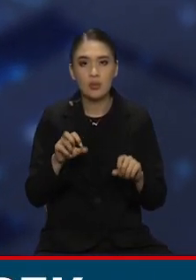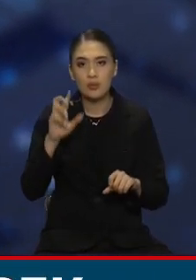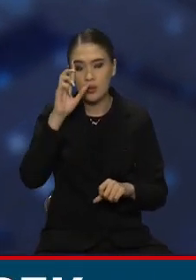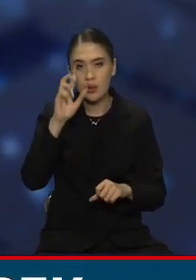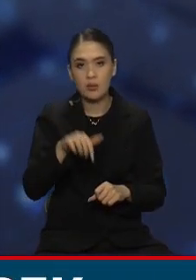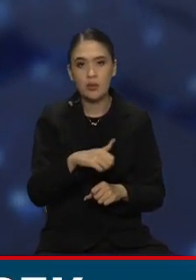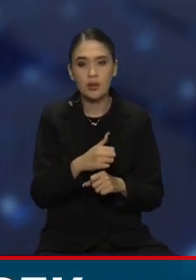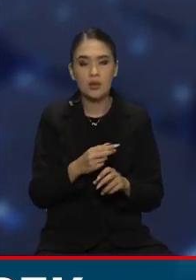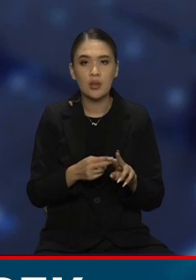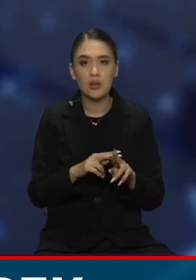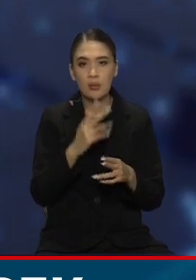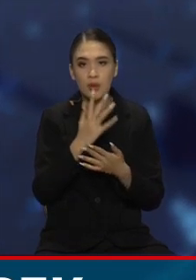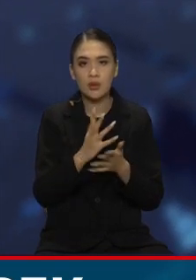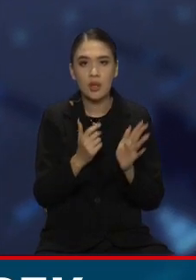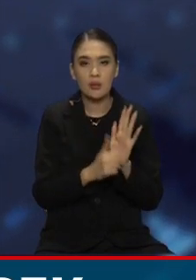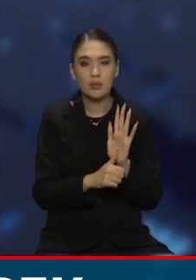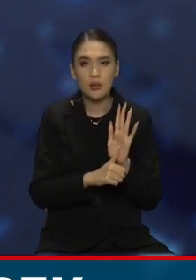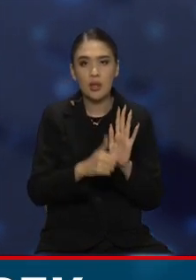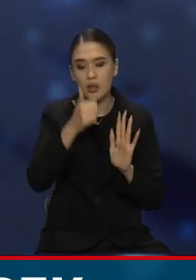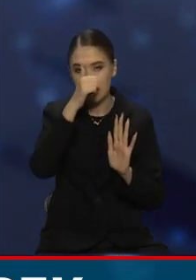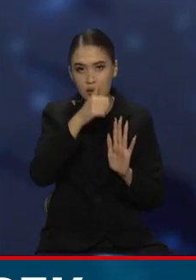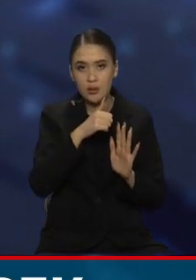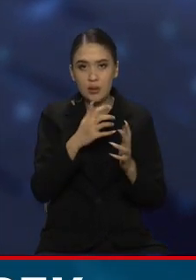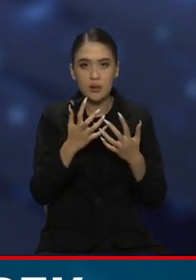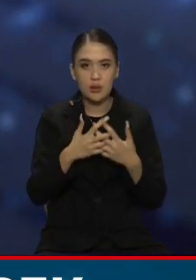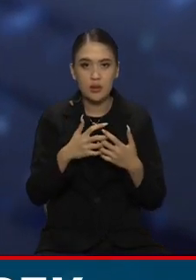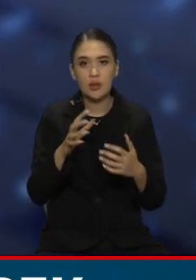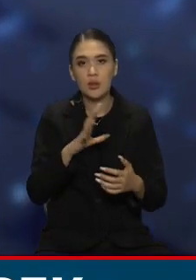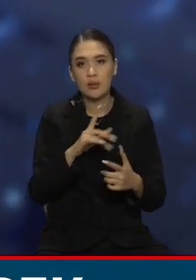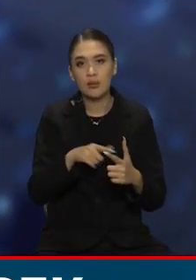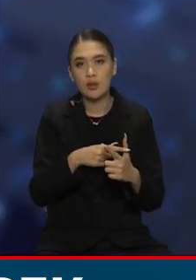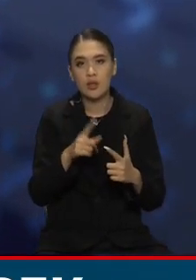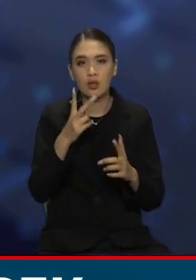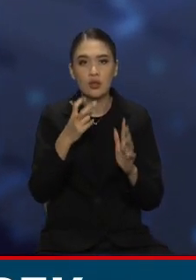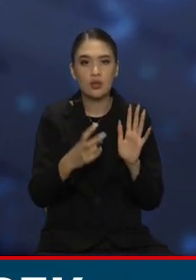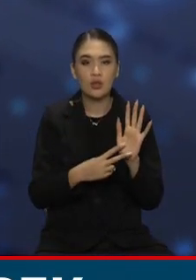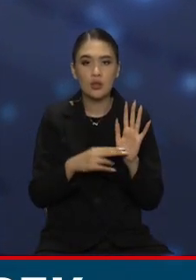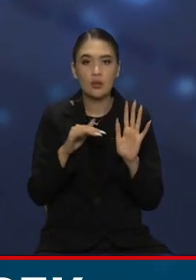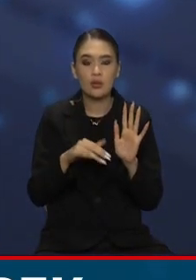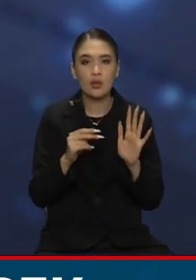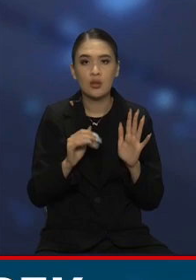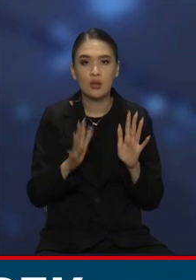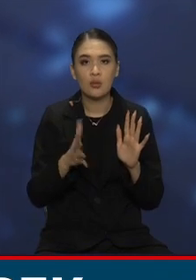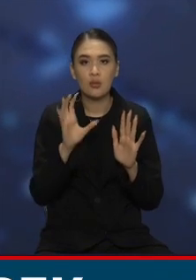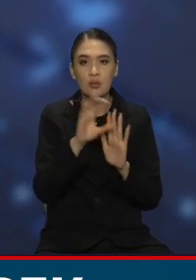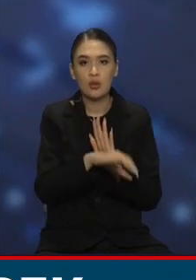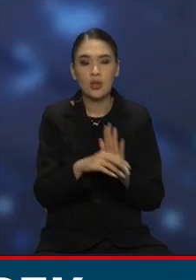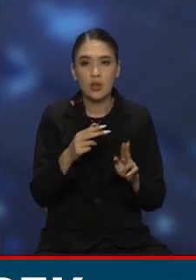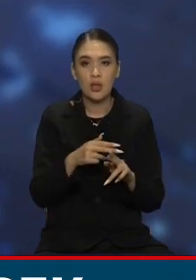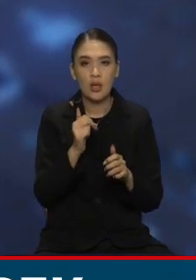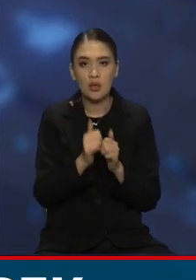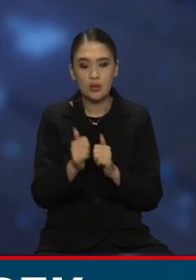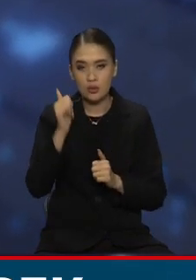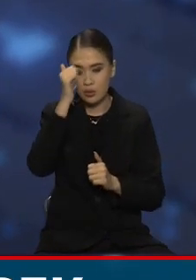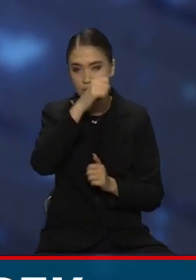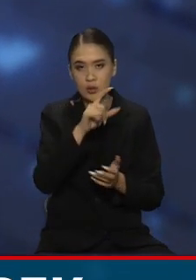капитал ретінде 60 айлық есептік көрсеткіш көлемінде немесе 207 мың теңге қояды. Бұдан бөлек жыл сайын мемлекеттік